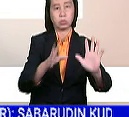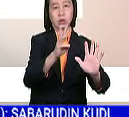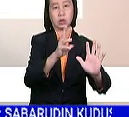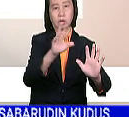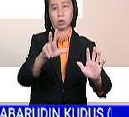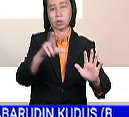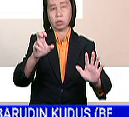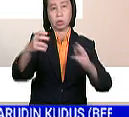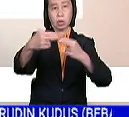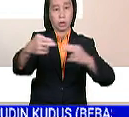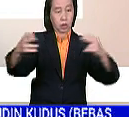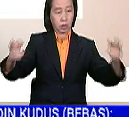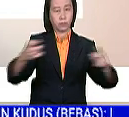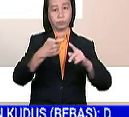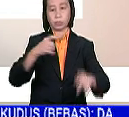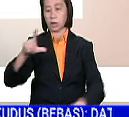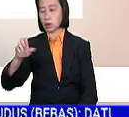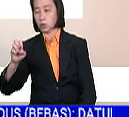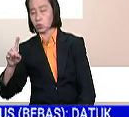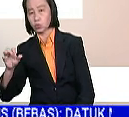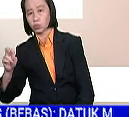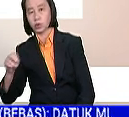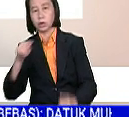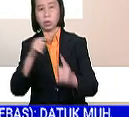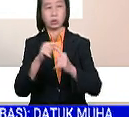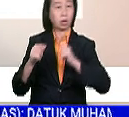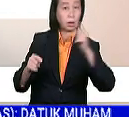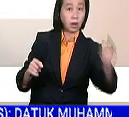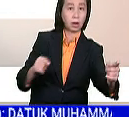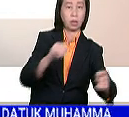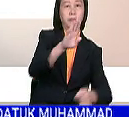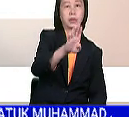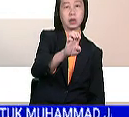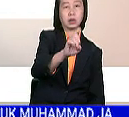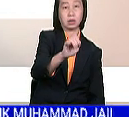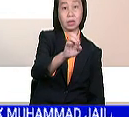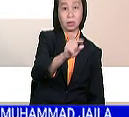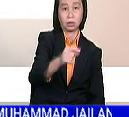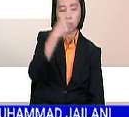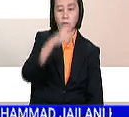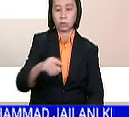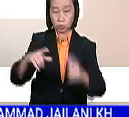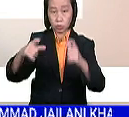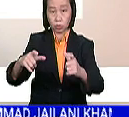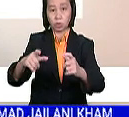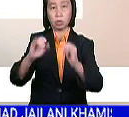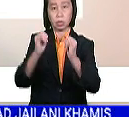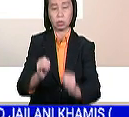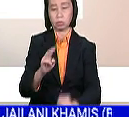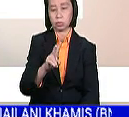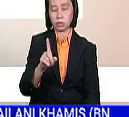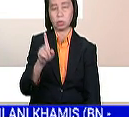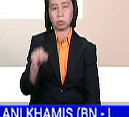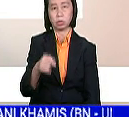56310 dari lunduk hingga ke kalahka di bahagian beutong ujarnya untuk lo individu sebanyak 20